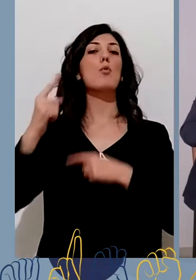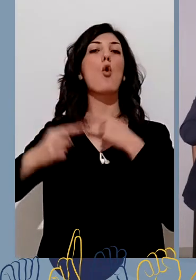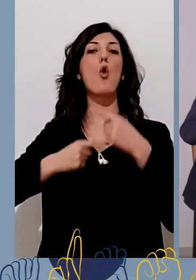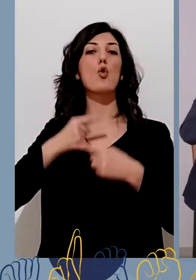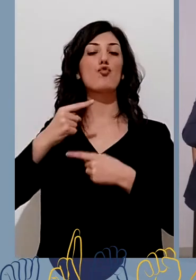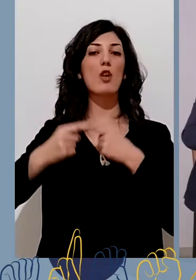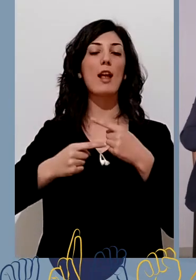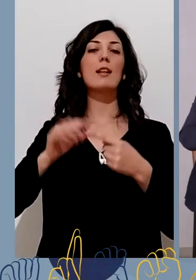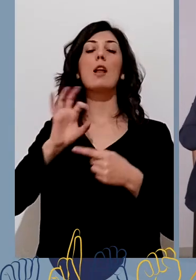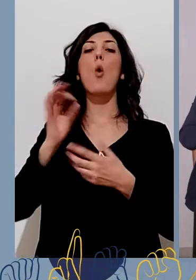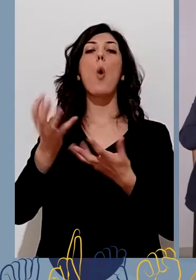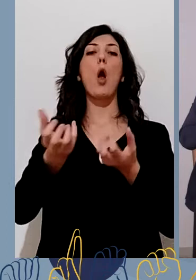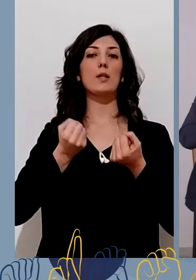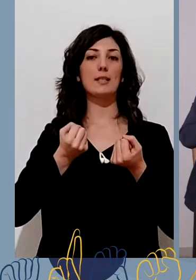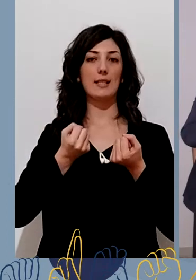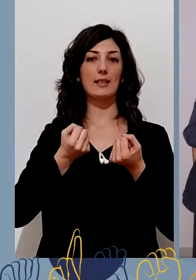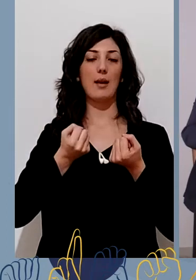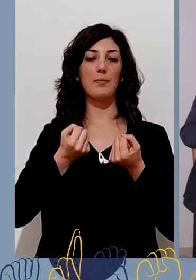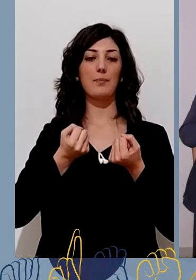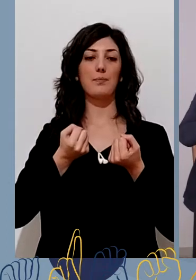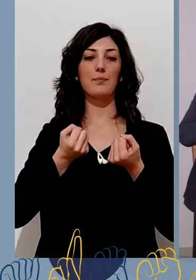acquisita, e l'handicap, che è